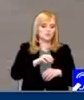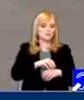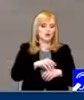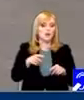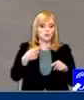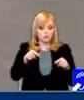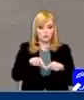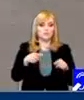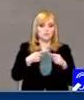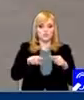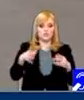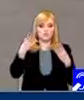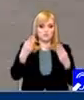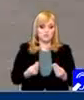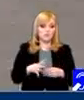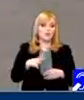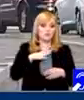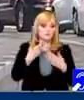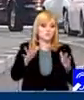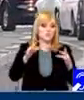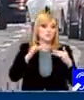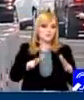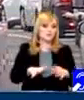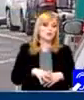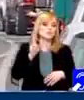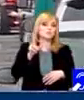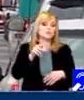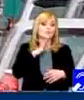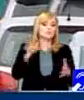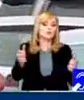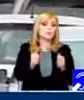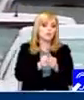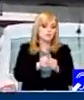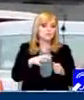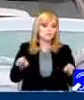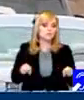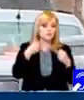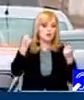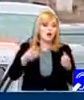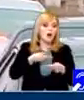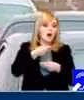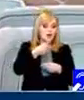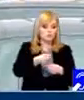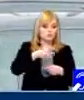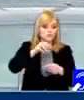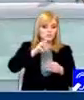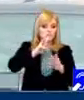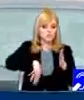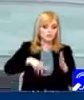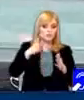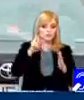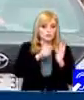În aceeași perioadă au fost întocmite 52 de procese verbale pentru cei care au fost prinși în neregulă, au achitat amenzi de peste